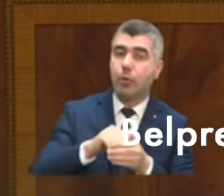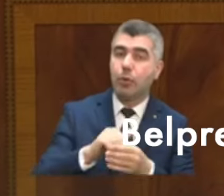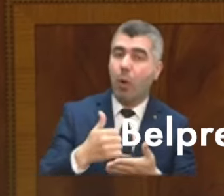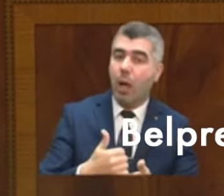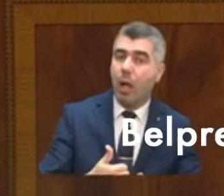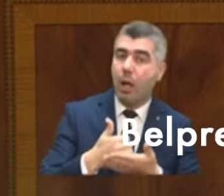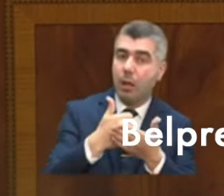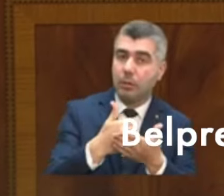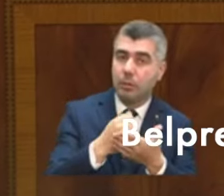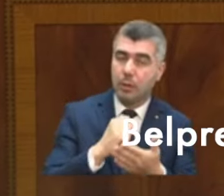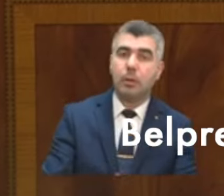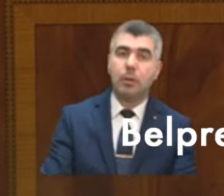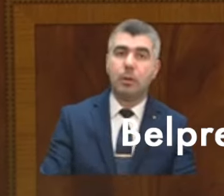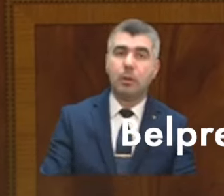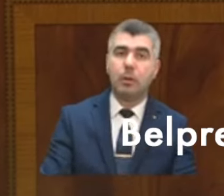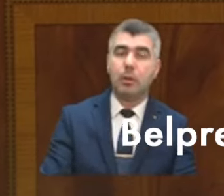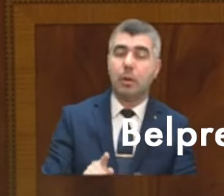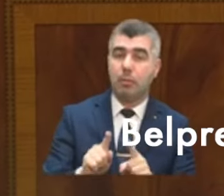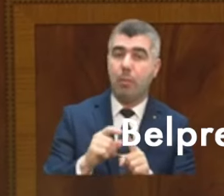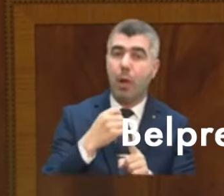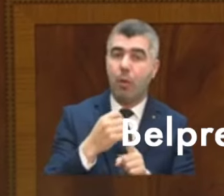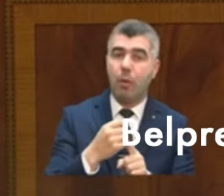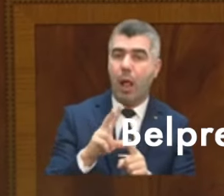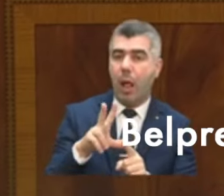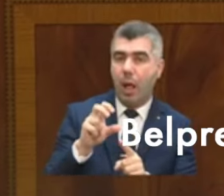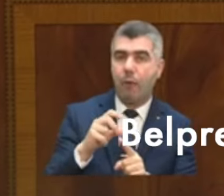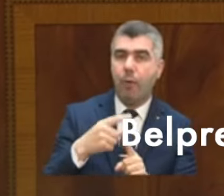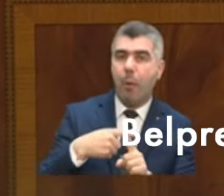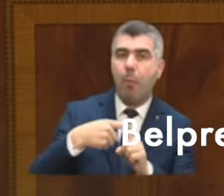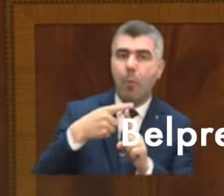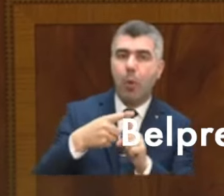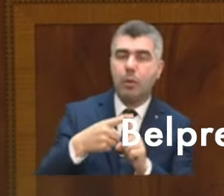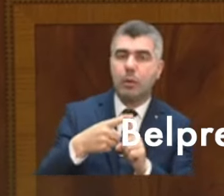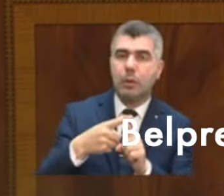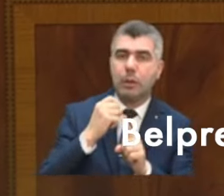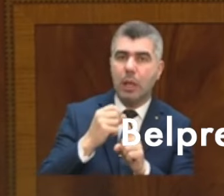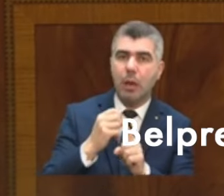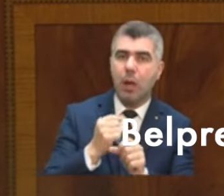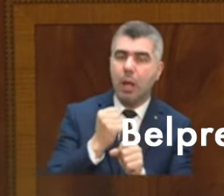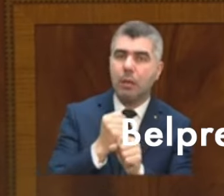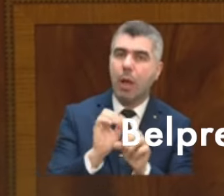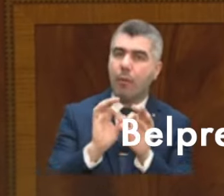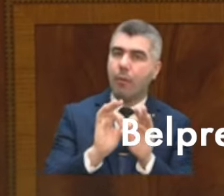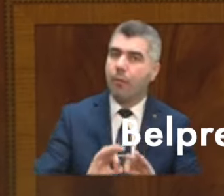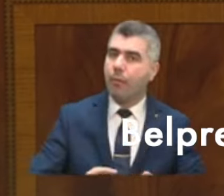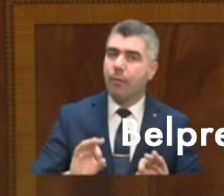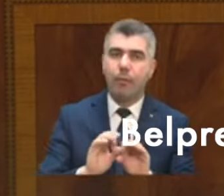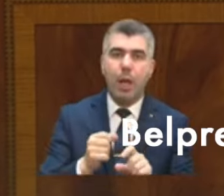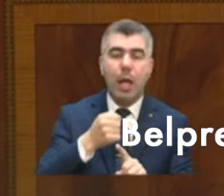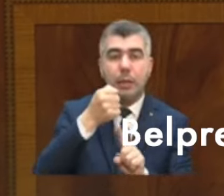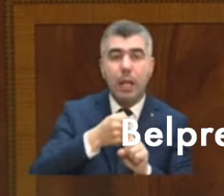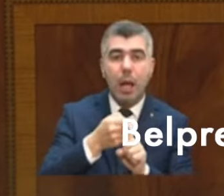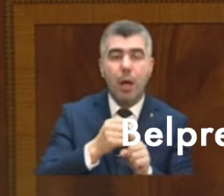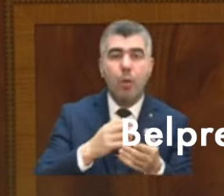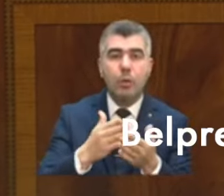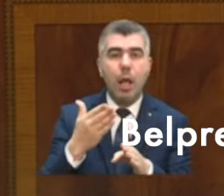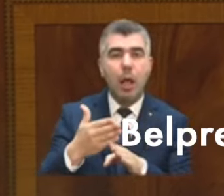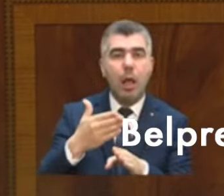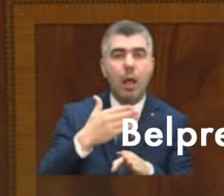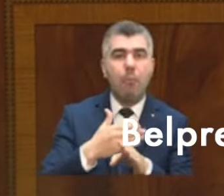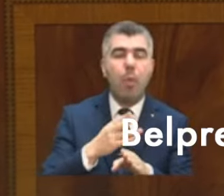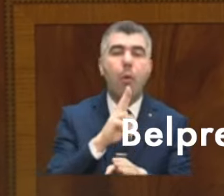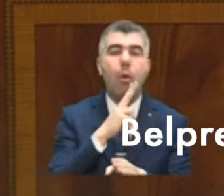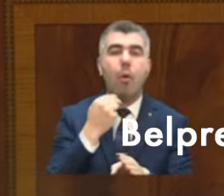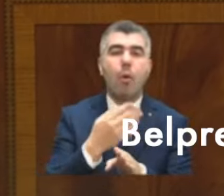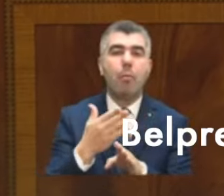صناديقها التي نسجل انها لم تعرف اي تقدم في معالجتها منذ الاصلاح المقياس الذي اقرته